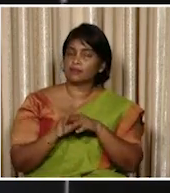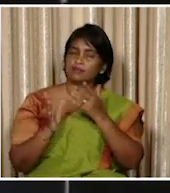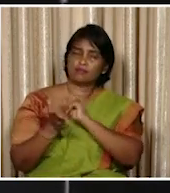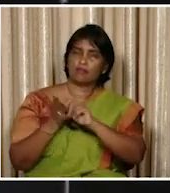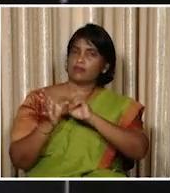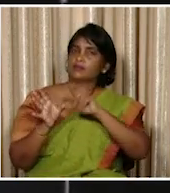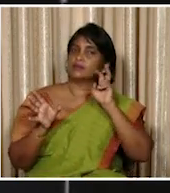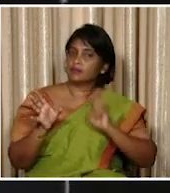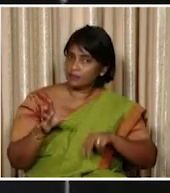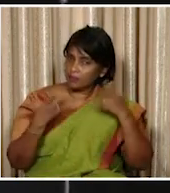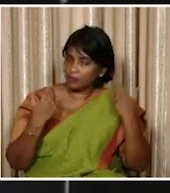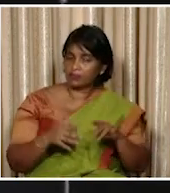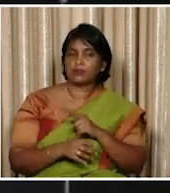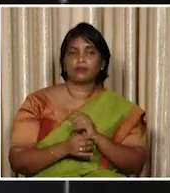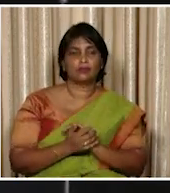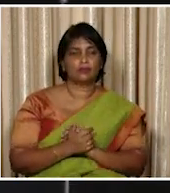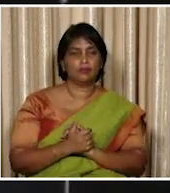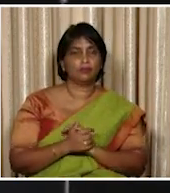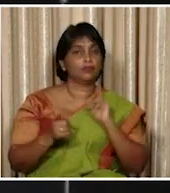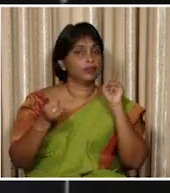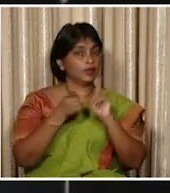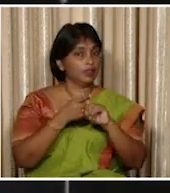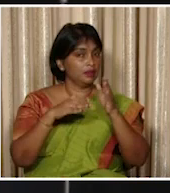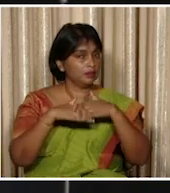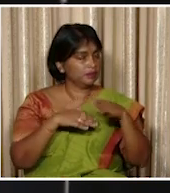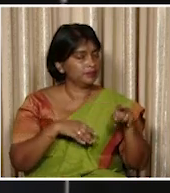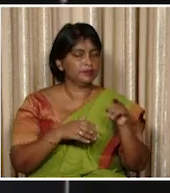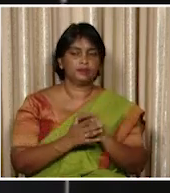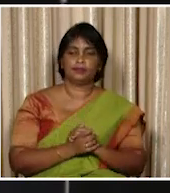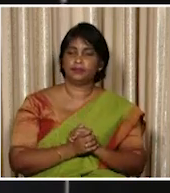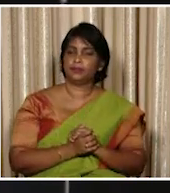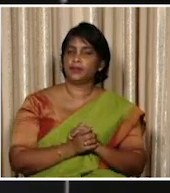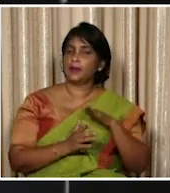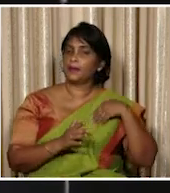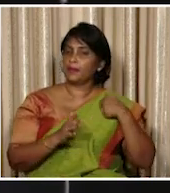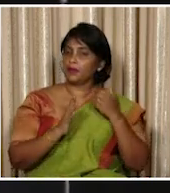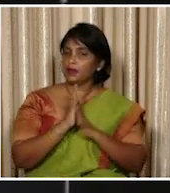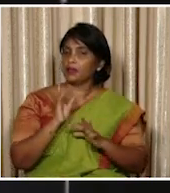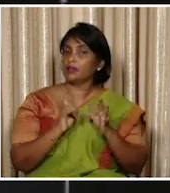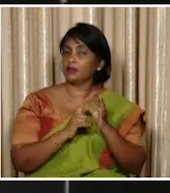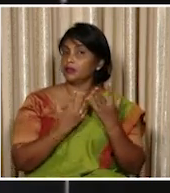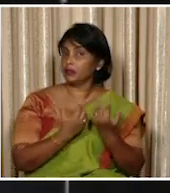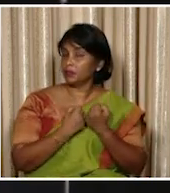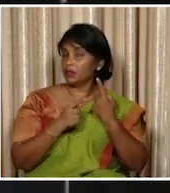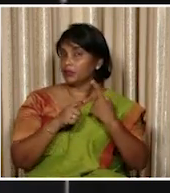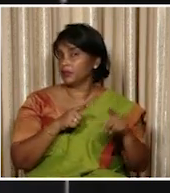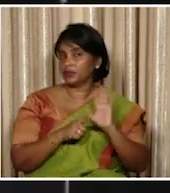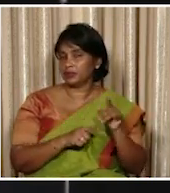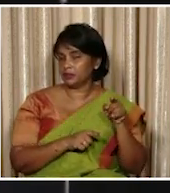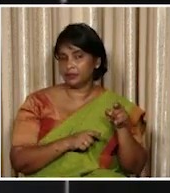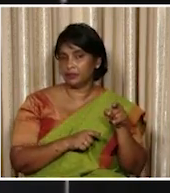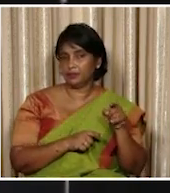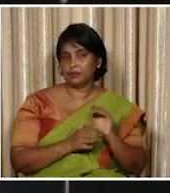அஸ்வெலா கேலா தரங்க கரலா மகாமத்து தூரைய கத்த வித்தர நிவை